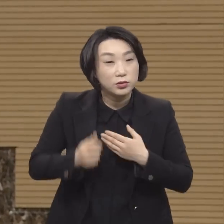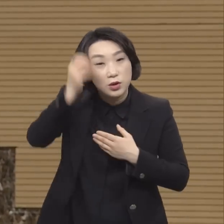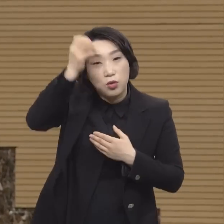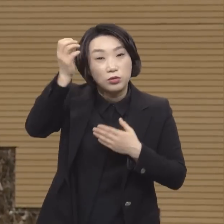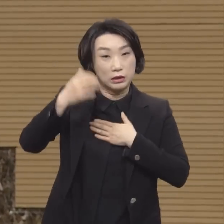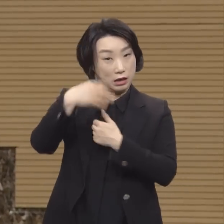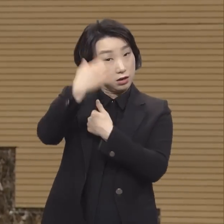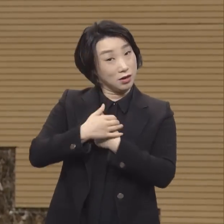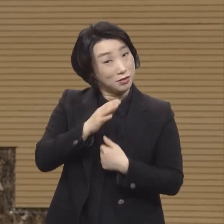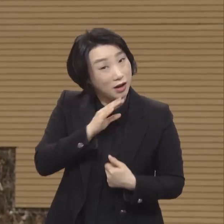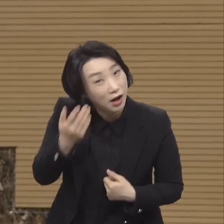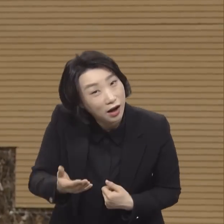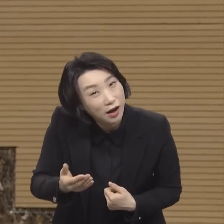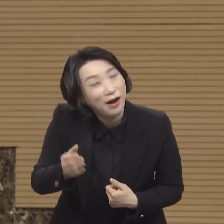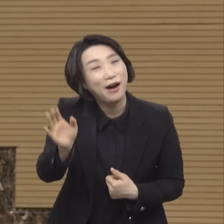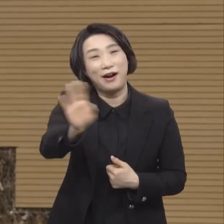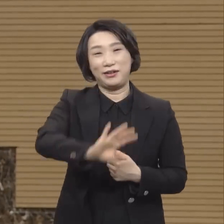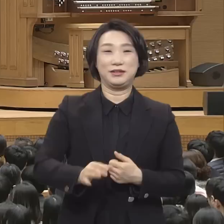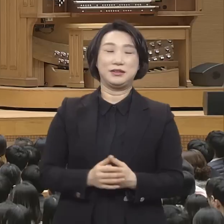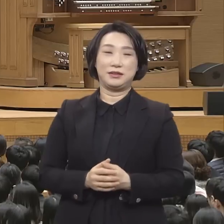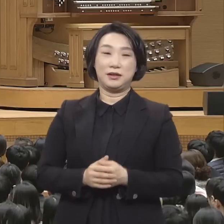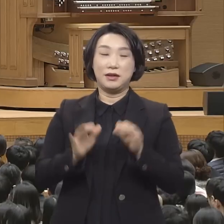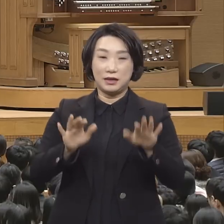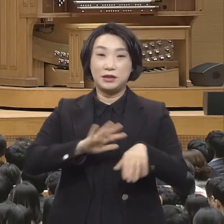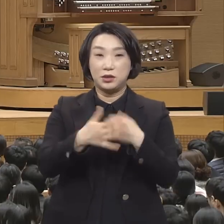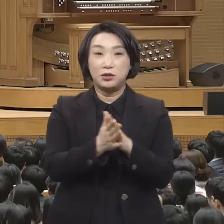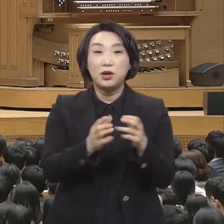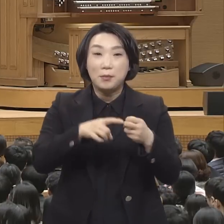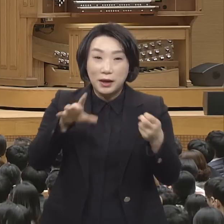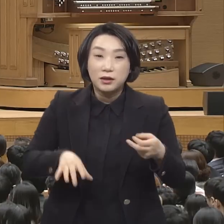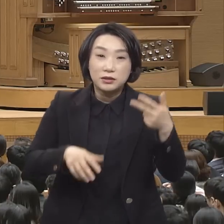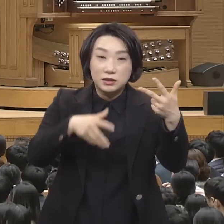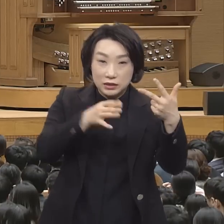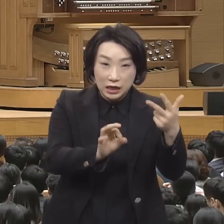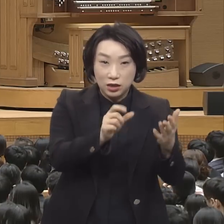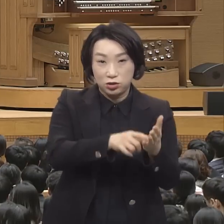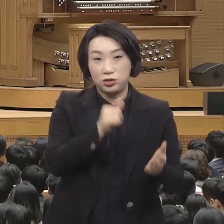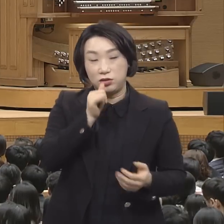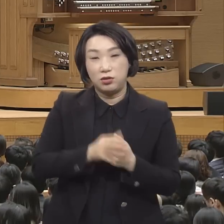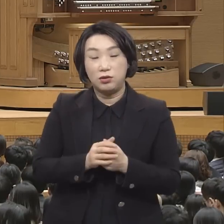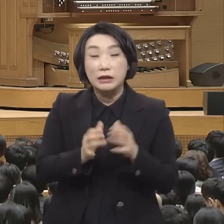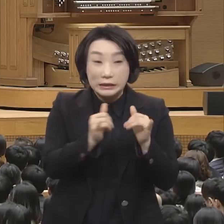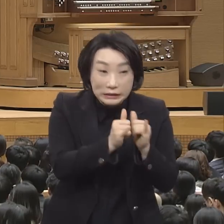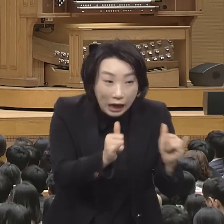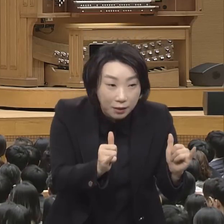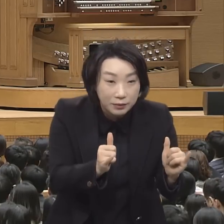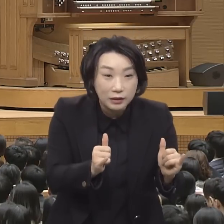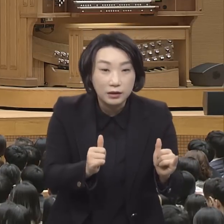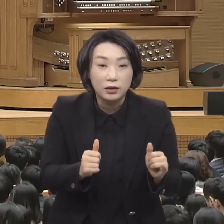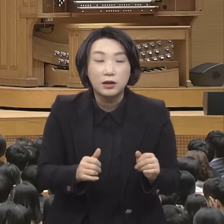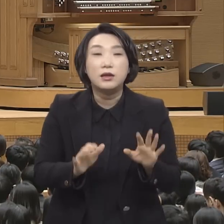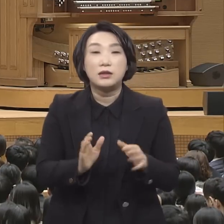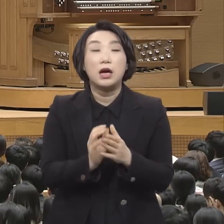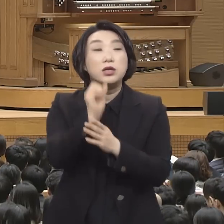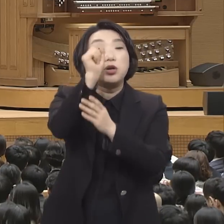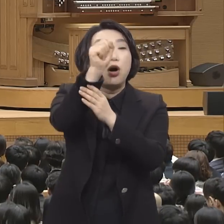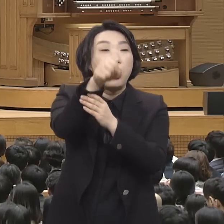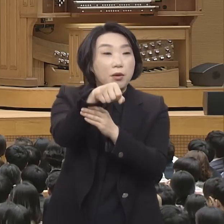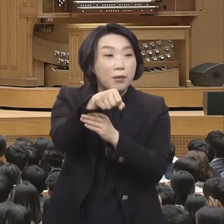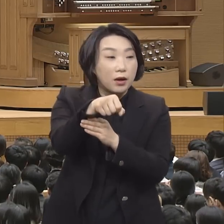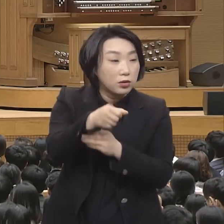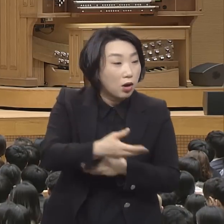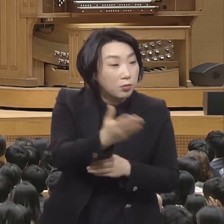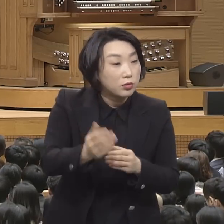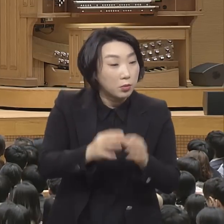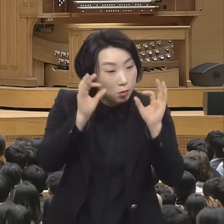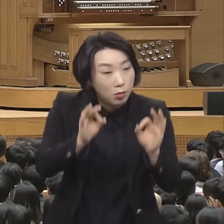맡기거든요? 안 맡기지. 그래서 마태복음 7장에 뭐라고 말하느냐? 사람이 열매를 보면 그 나무를